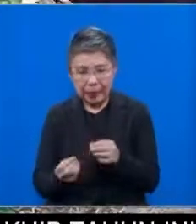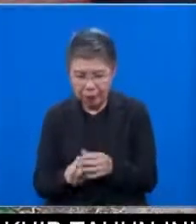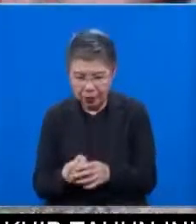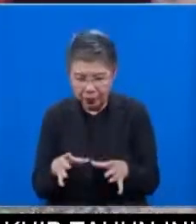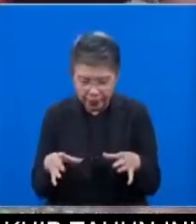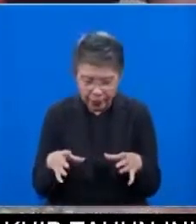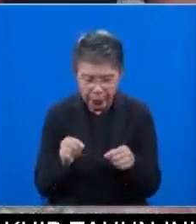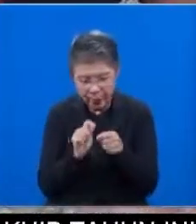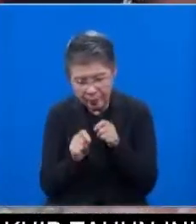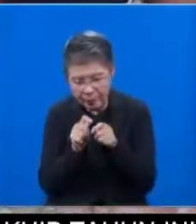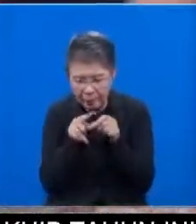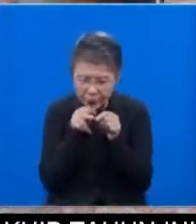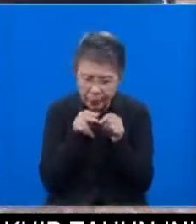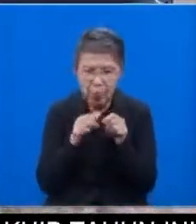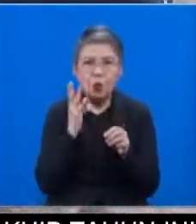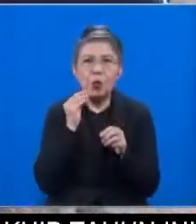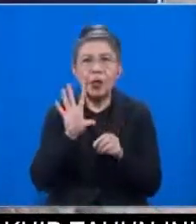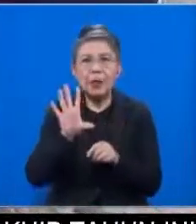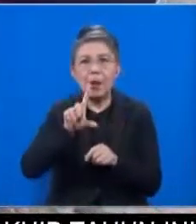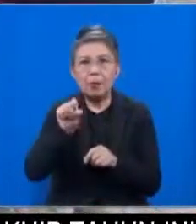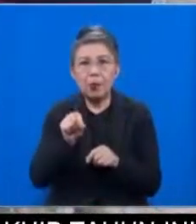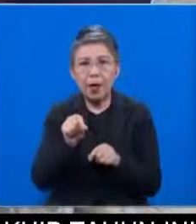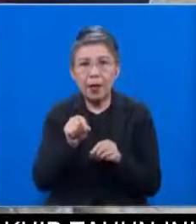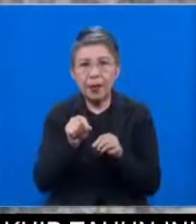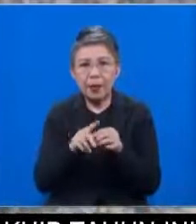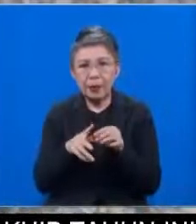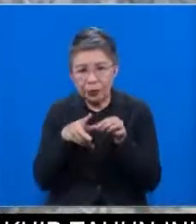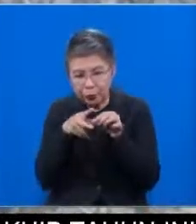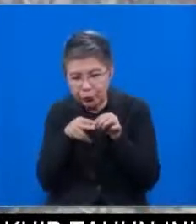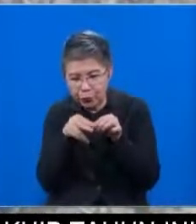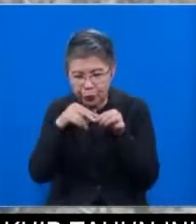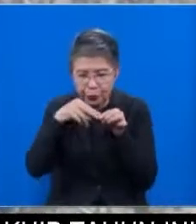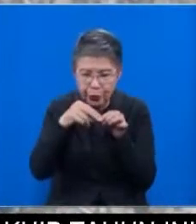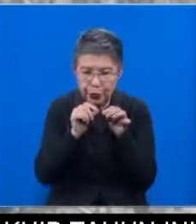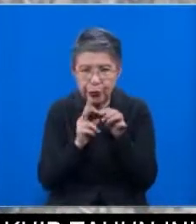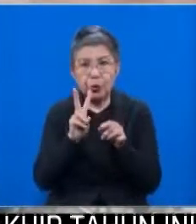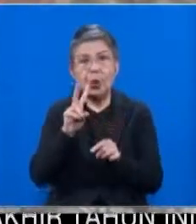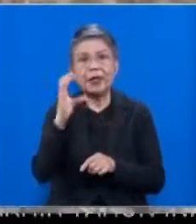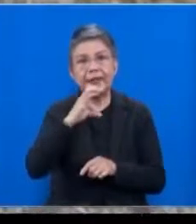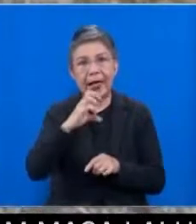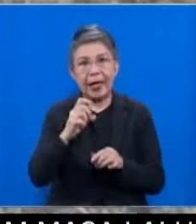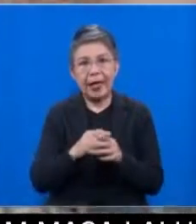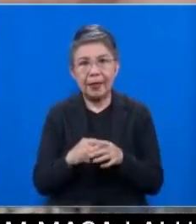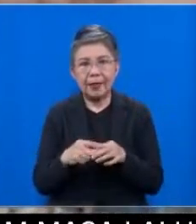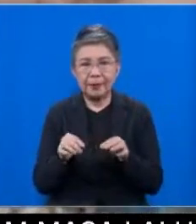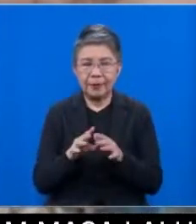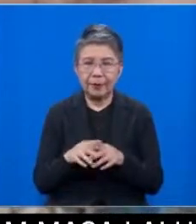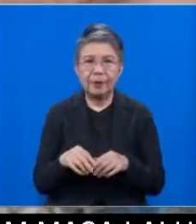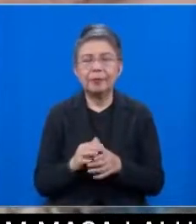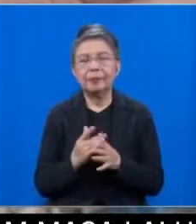dalam polybag. Setelah berusia 5 bulan, lakukan penyambungan batang atau pucuk dengan dua cara, yaitu sambung datar dan model